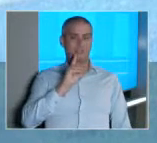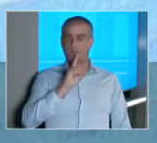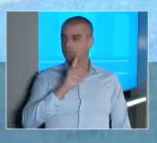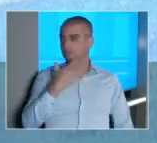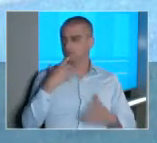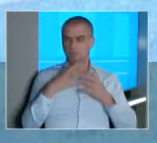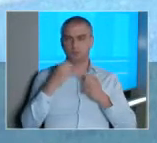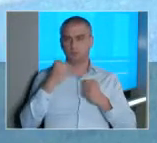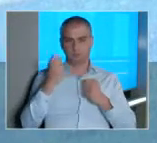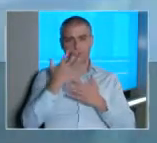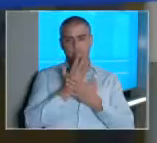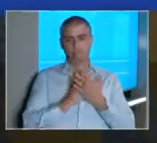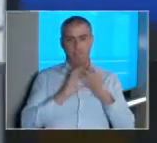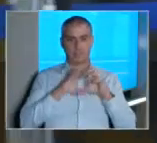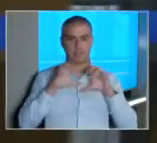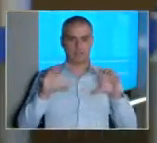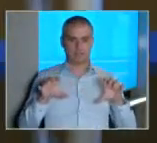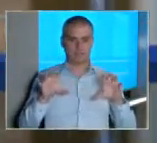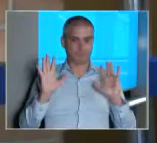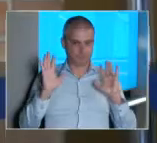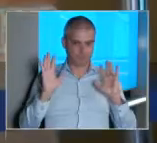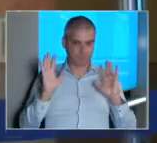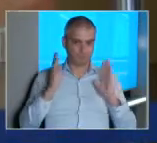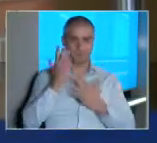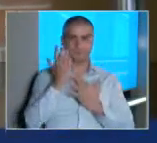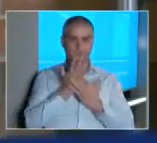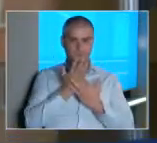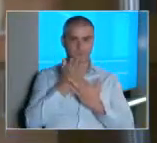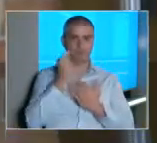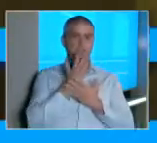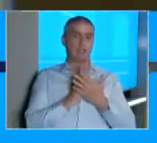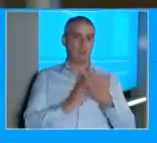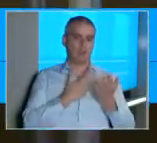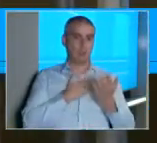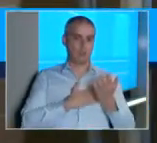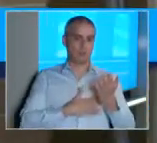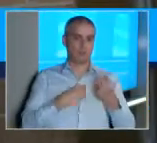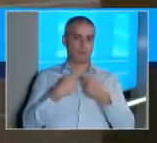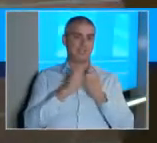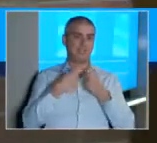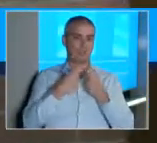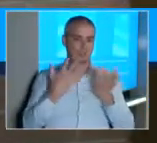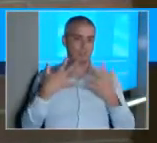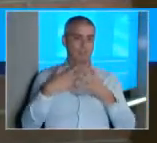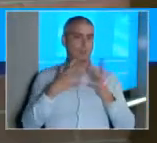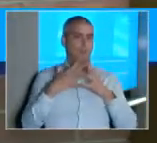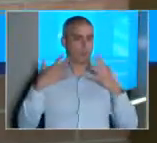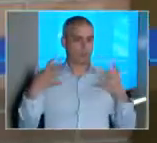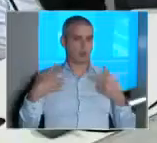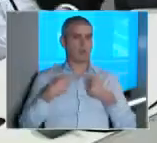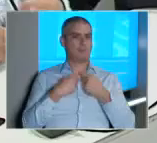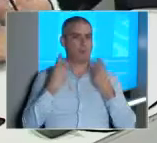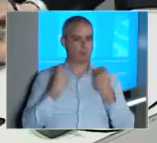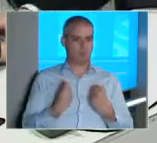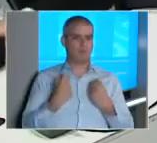בגוש הימין יש, זה מתחלק, אני חושב, לחצי. כלומר, יש כאלה שרוצים חיבורים. חיבורים גדולים, חיבורים